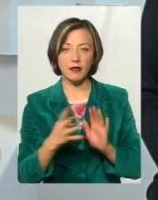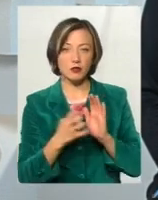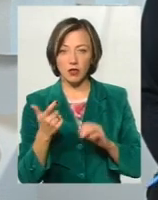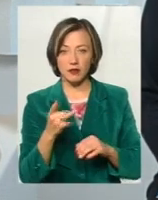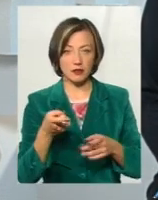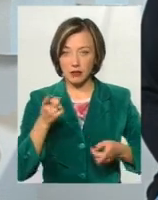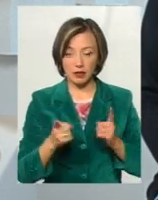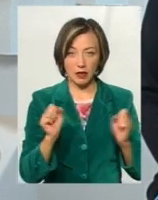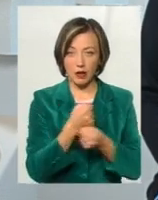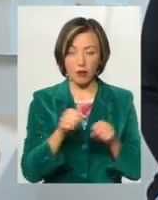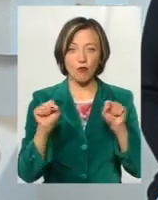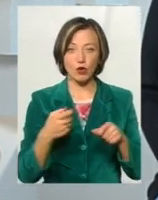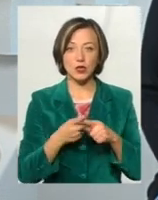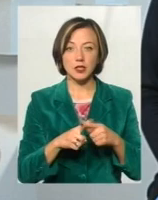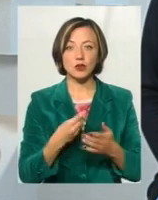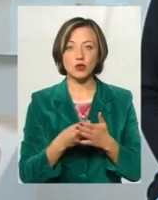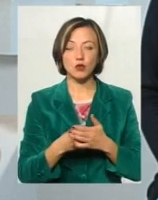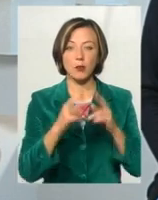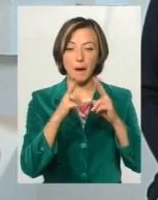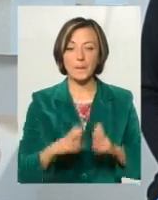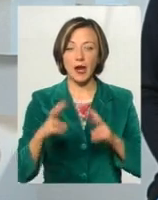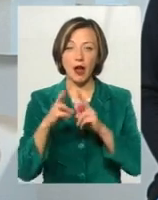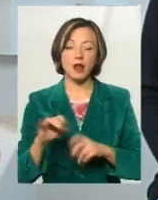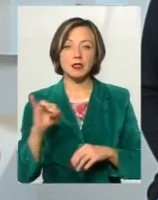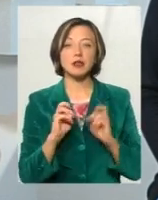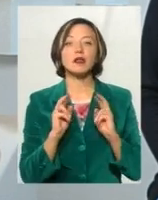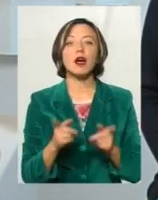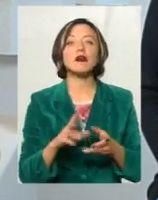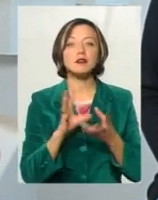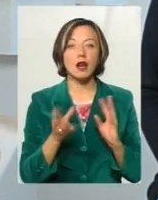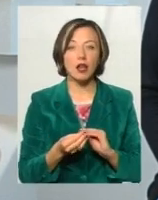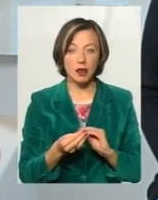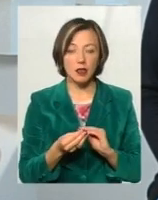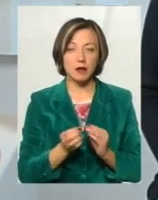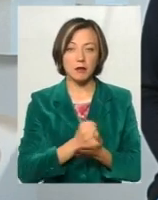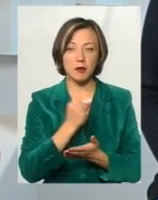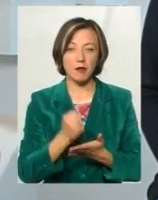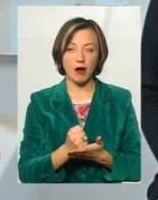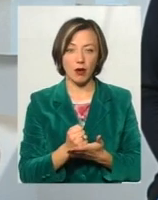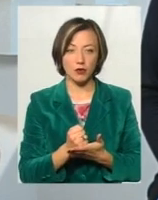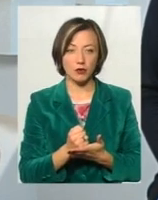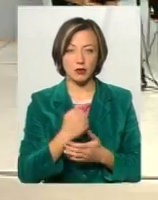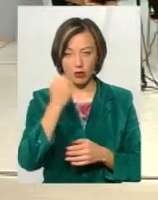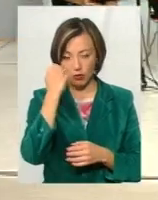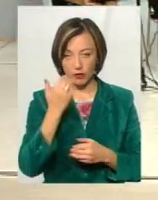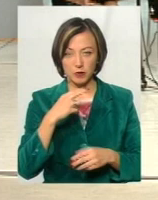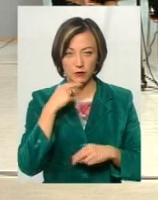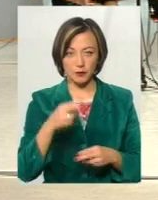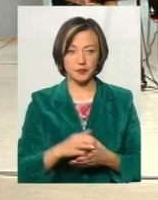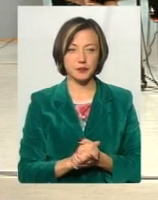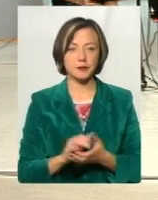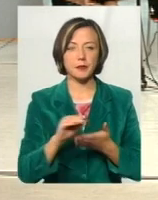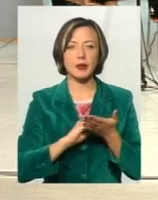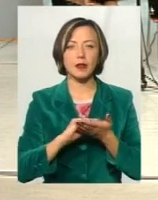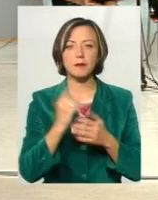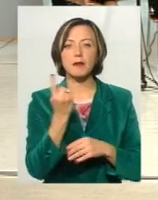розумієте. Чи взагалі можуть ці суми переглядатися? І яким чином вони взагалі приймаються? Добре, дякую вам. Дякуємо. Повторіть, будь